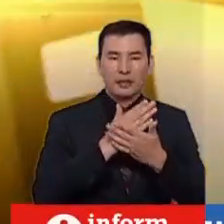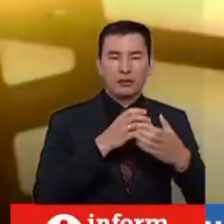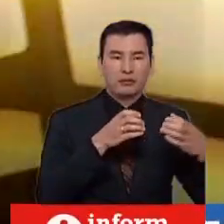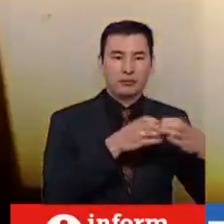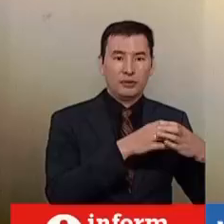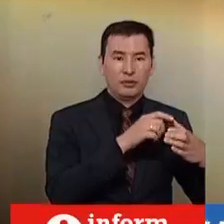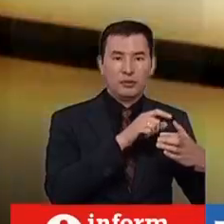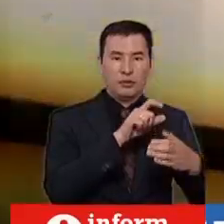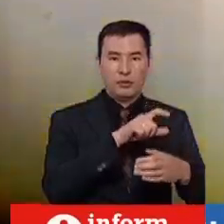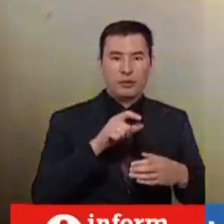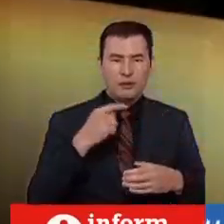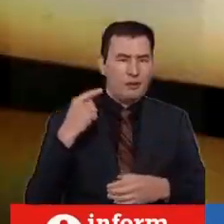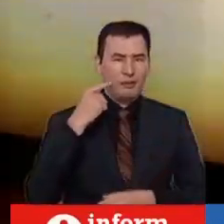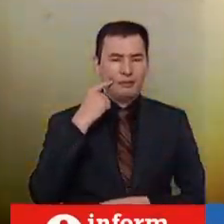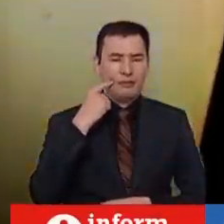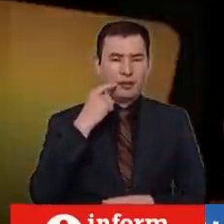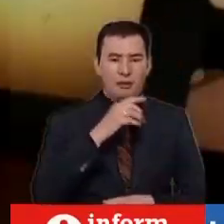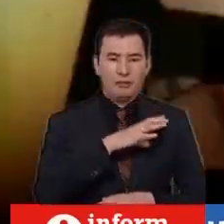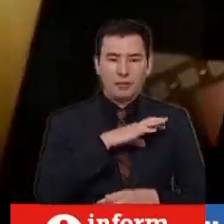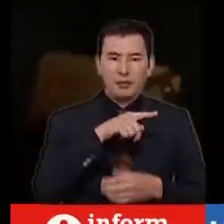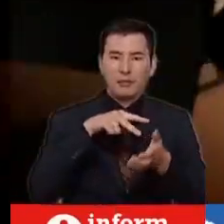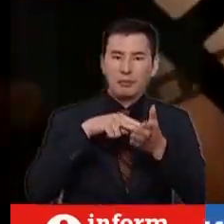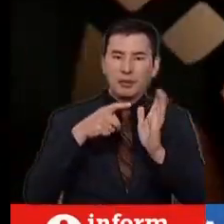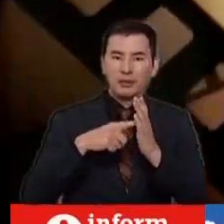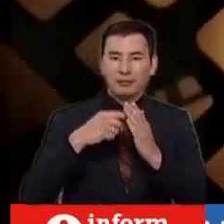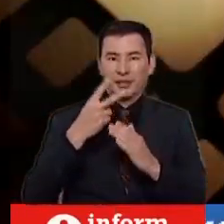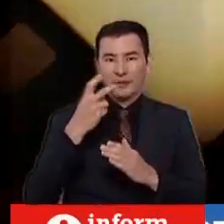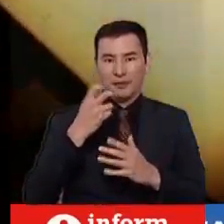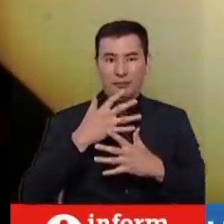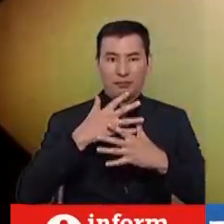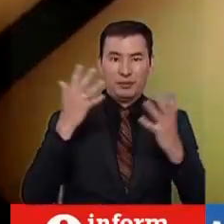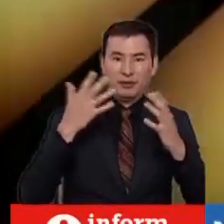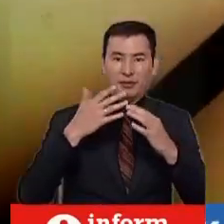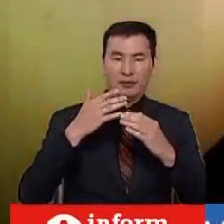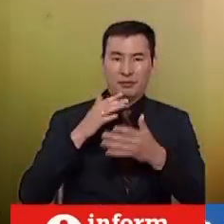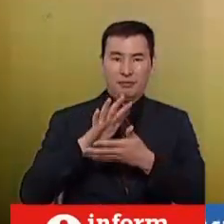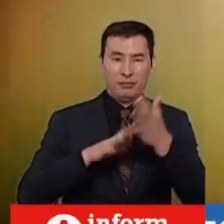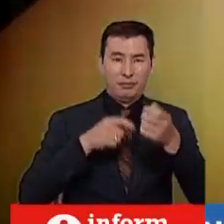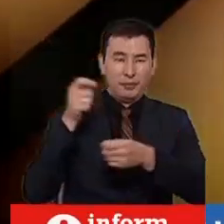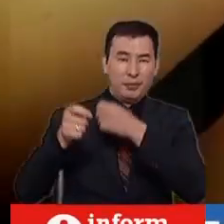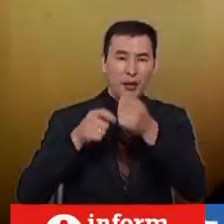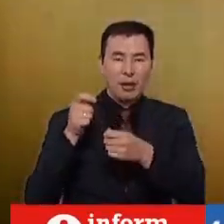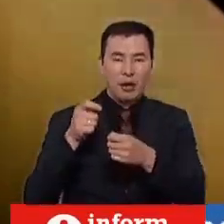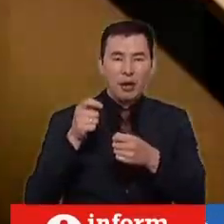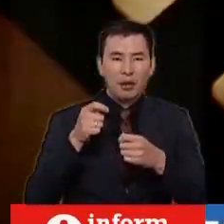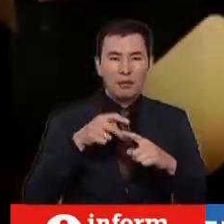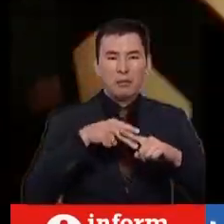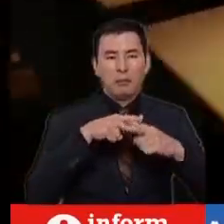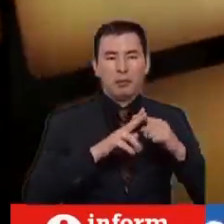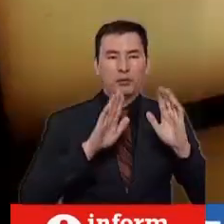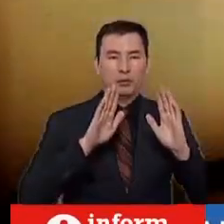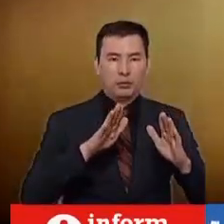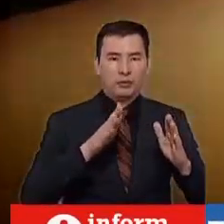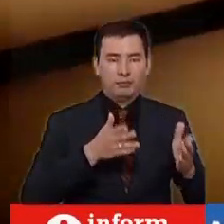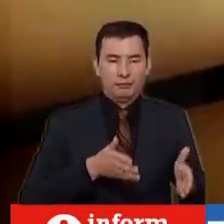Айтуларынша 270-ден астам ұсынылған жобаның жартысынан көбі байқаудың бірінші кезеңінен өте алмай қалған. Ал бұған жаңадан